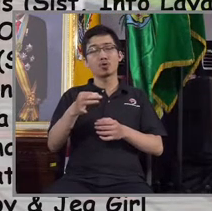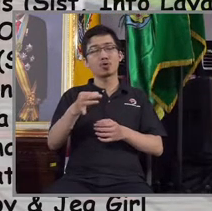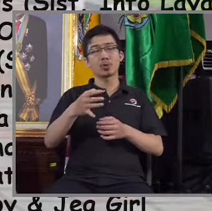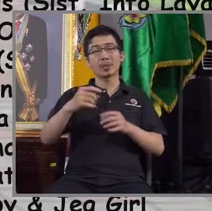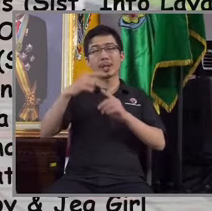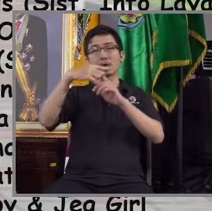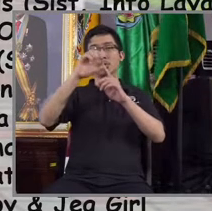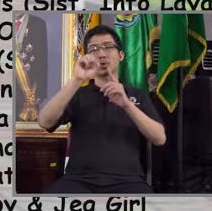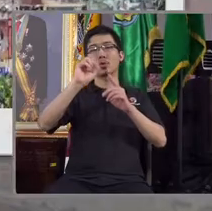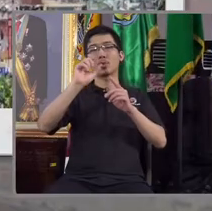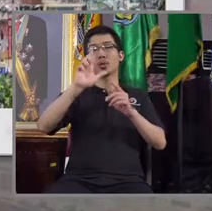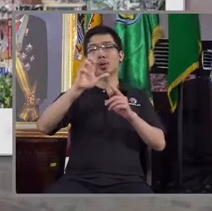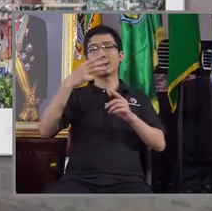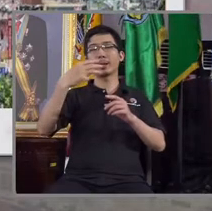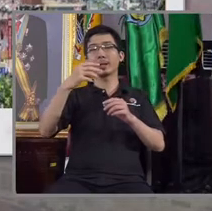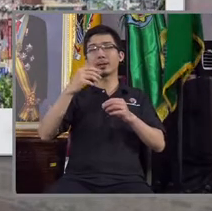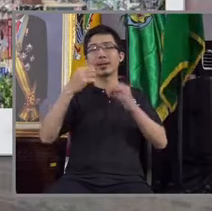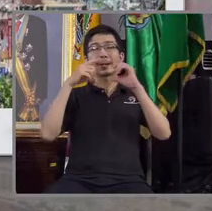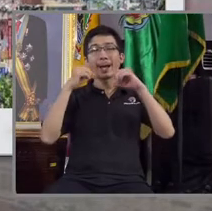Lanjut,